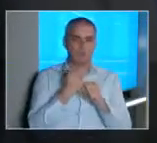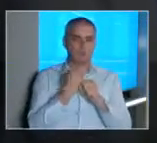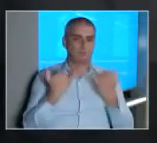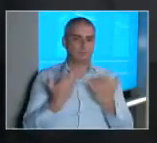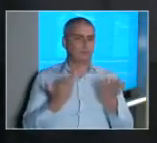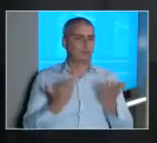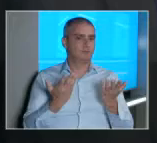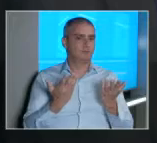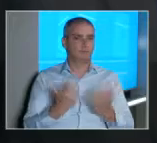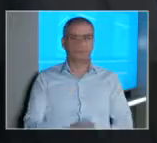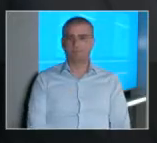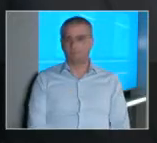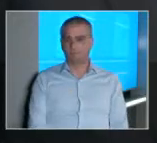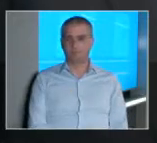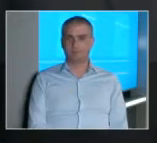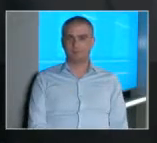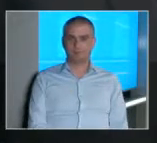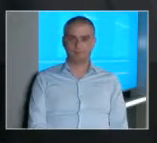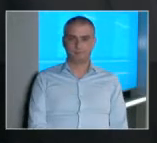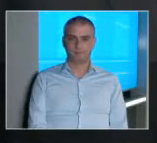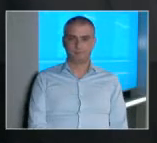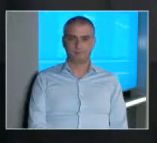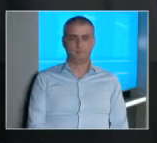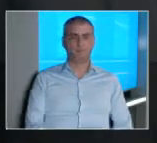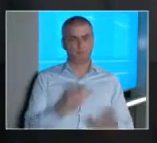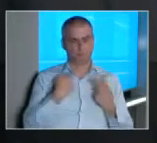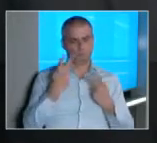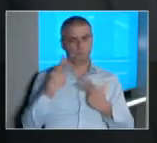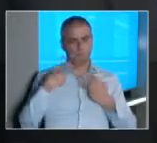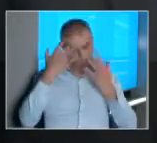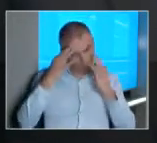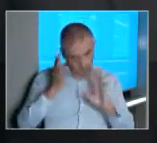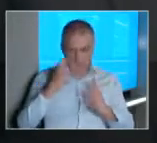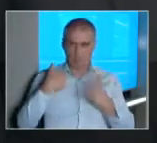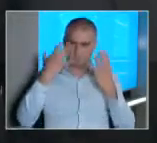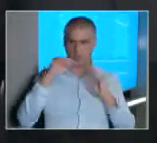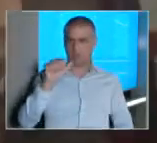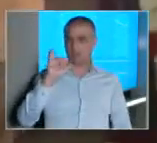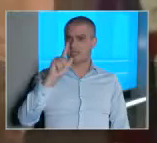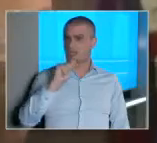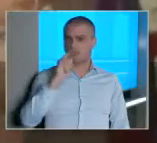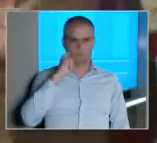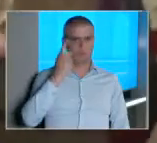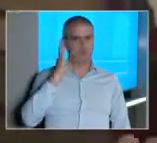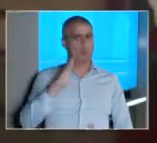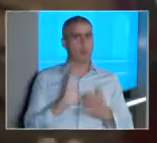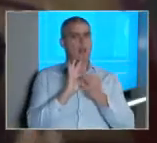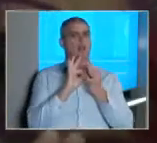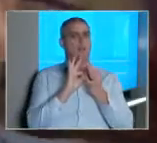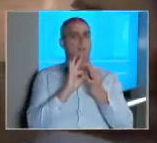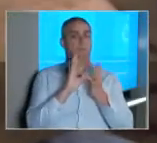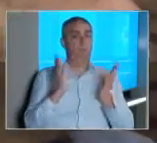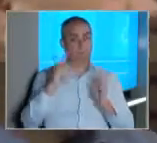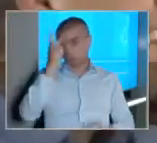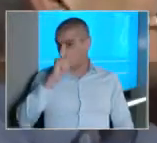ביניכם בכלל? תראה, קודם כל יש בינינו הערכה הדדית מאוד מאוד גדולה. אני מעריך את הילד, אני חושב שהיא דמות שיכולה לחבר,